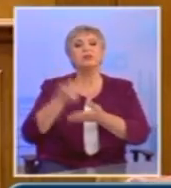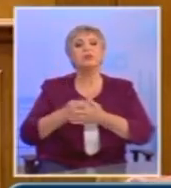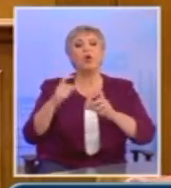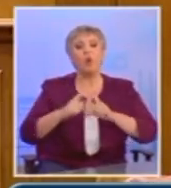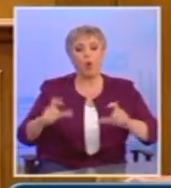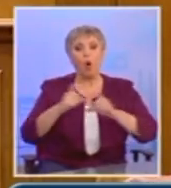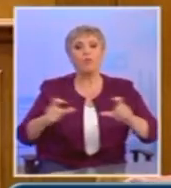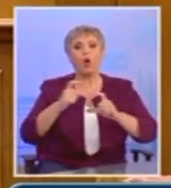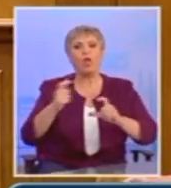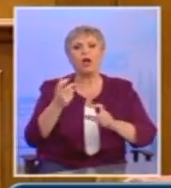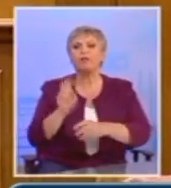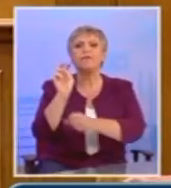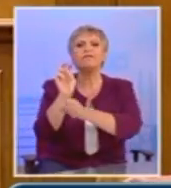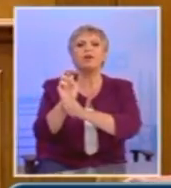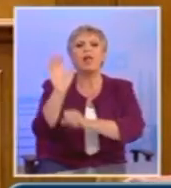διακρατεί η Ευρωπαϊκή Κεντρική Τράπεζα,